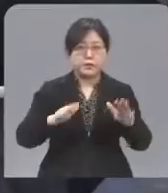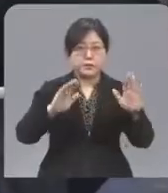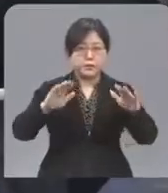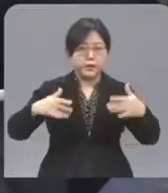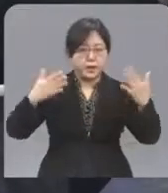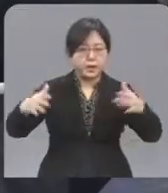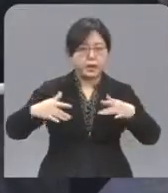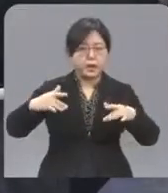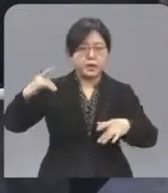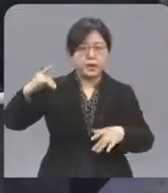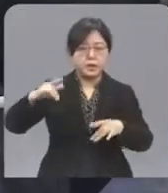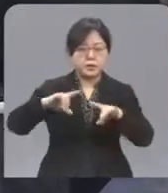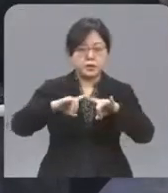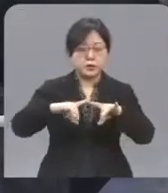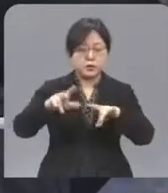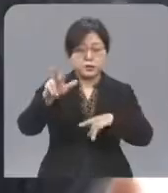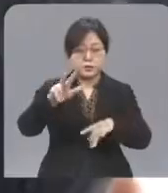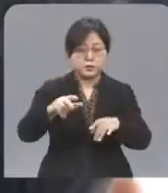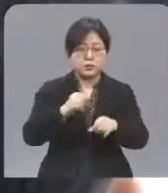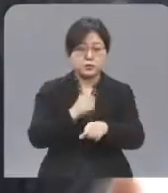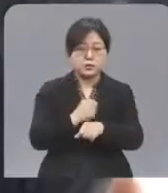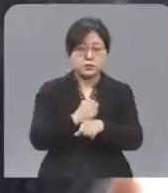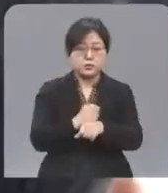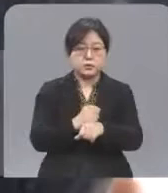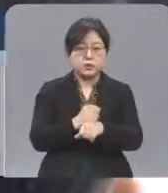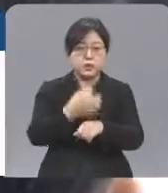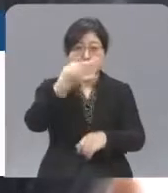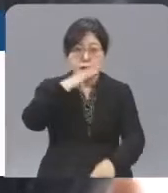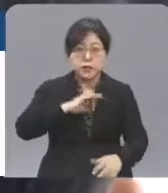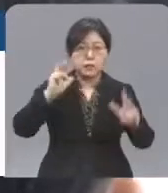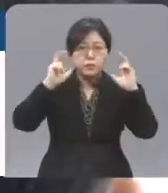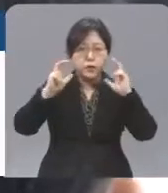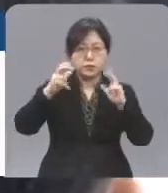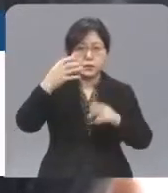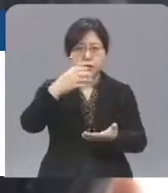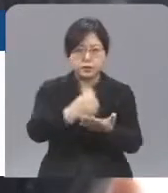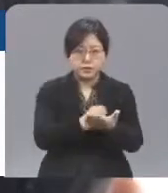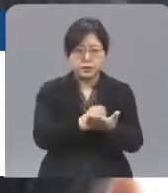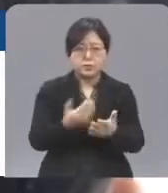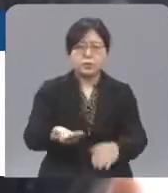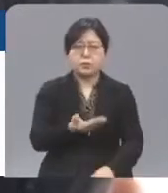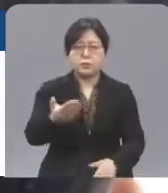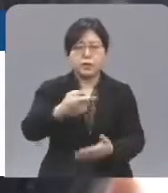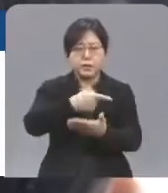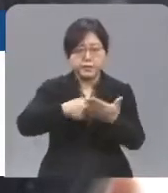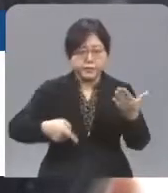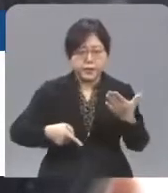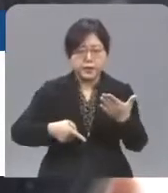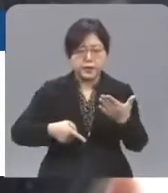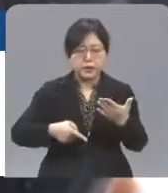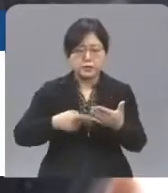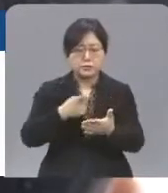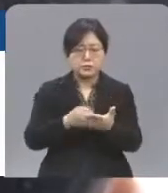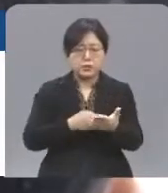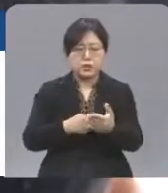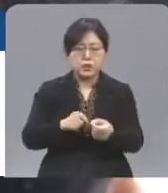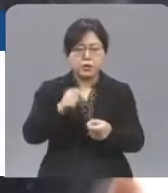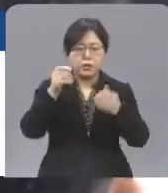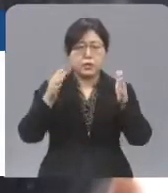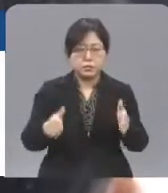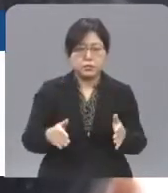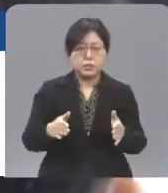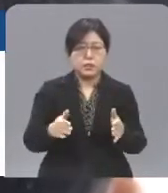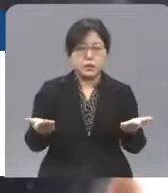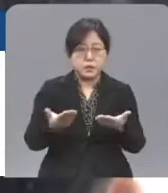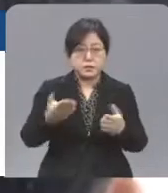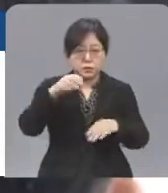대해 날선 비판을 가했습니다. 왜 이익은 기업이 해먹고 여러분들은 피해만 보고 수백 년 수천 년 내려온